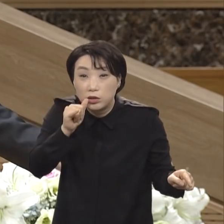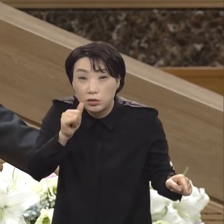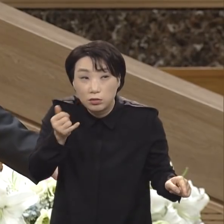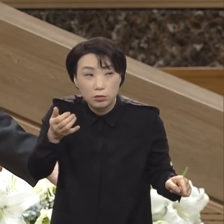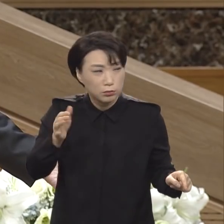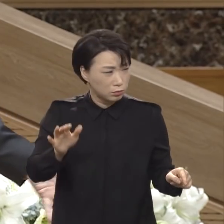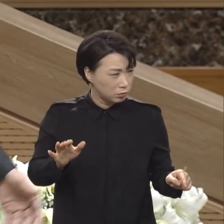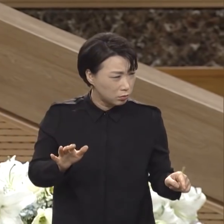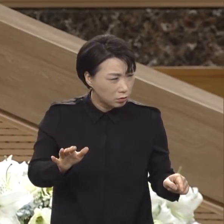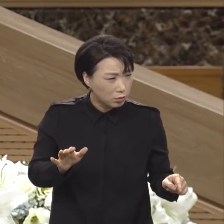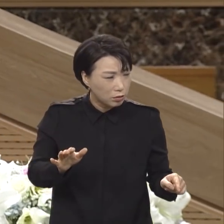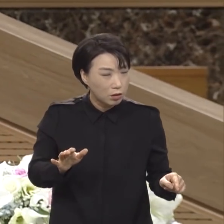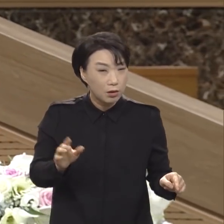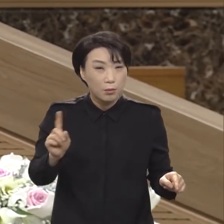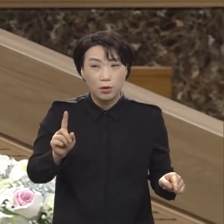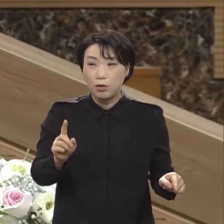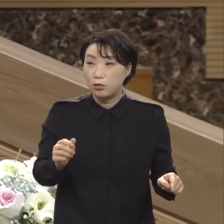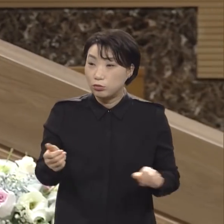죽이고 난 다음에